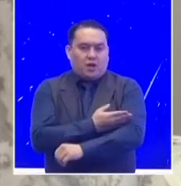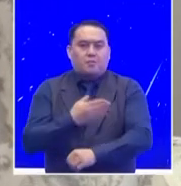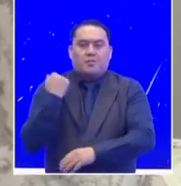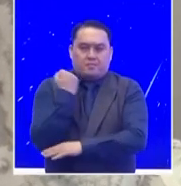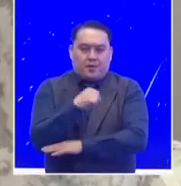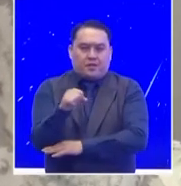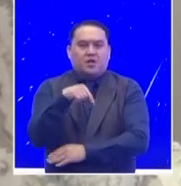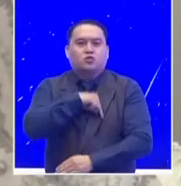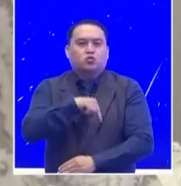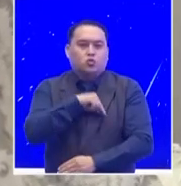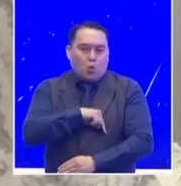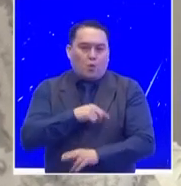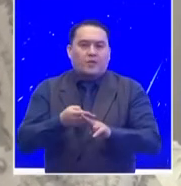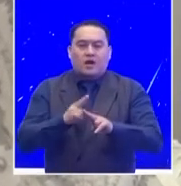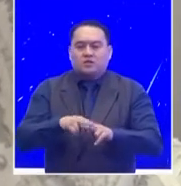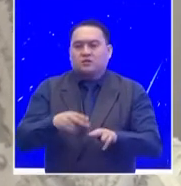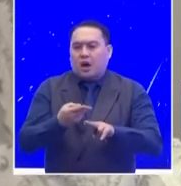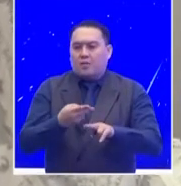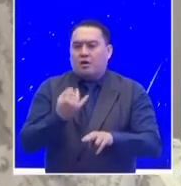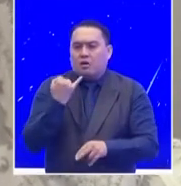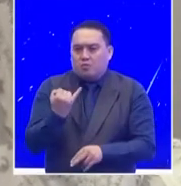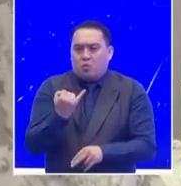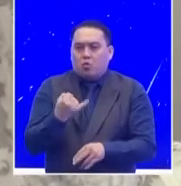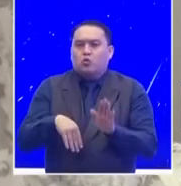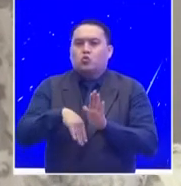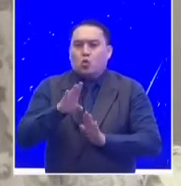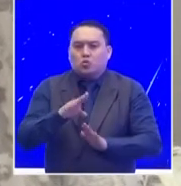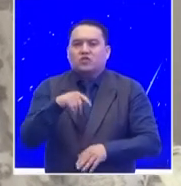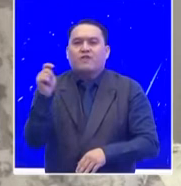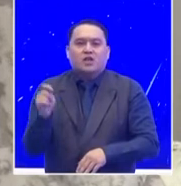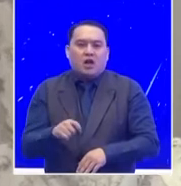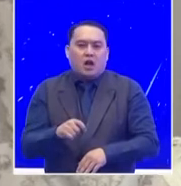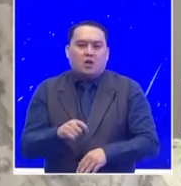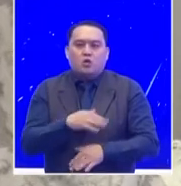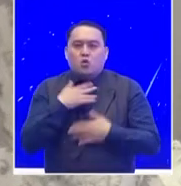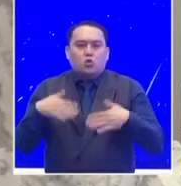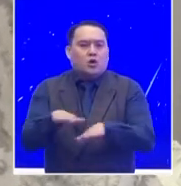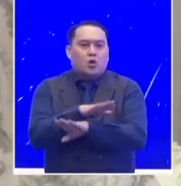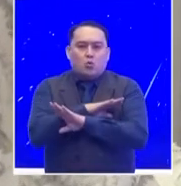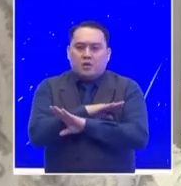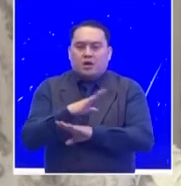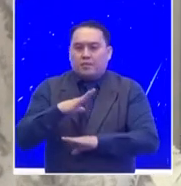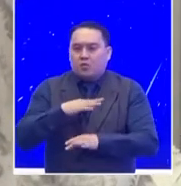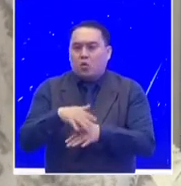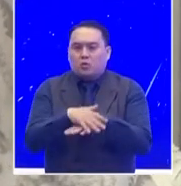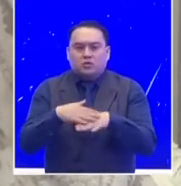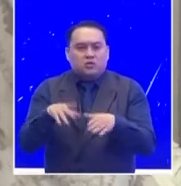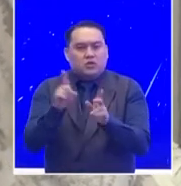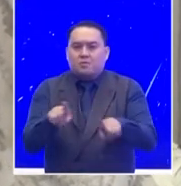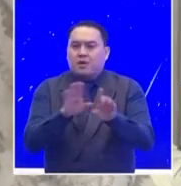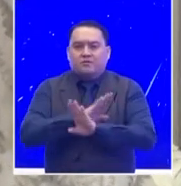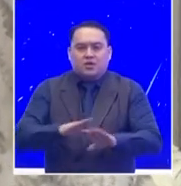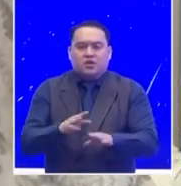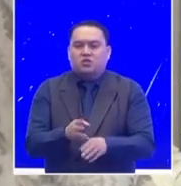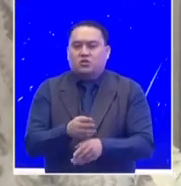одержали победу. Хочу сказать, что даже самый плохой мир лучше, чем война. Столько людей погибло тогда. Надеюсь, такого больше не